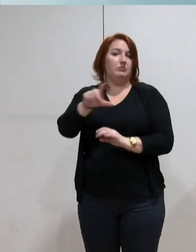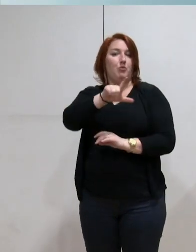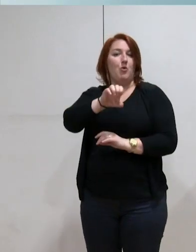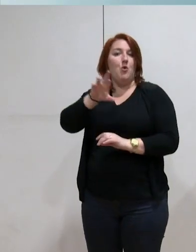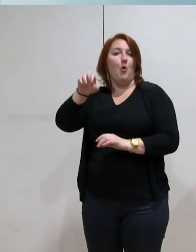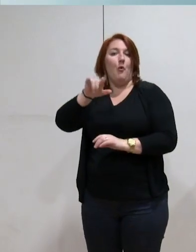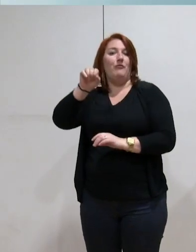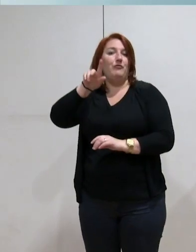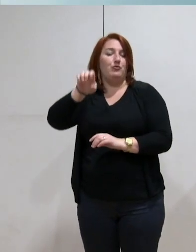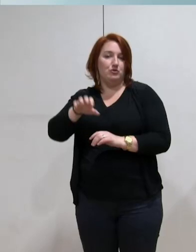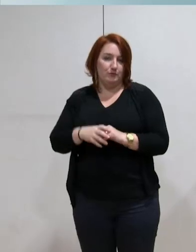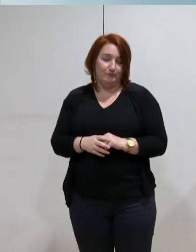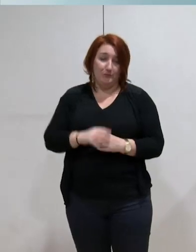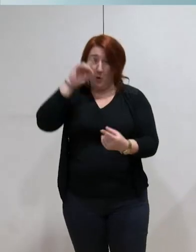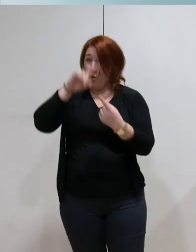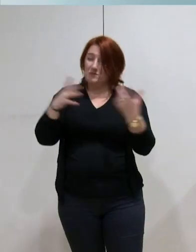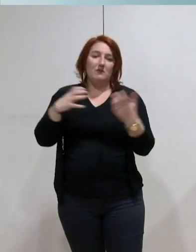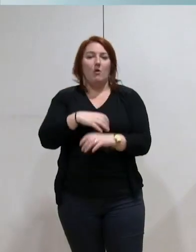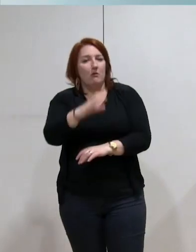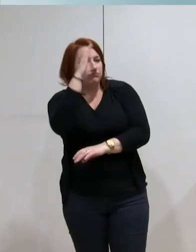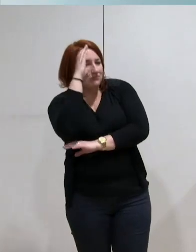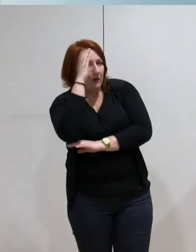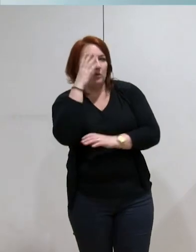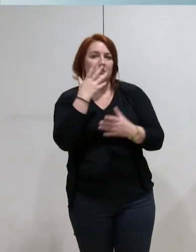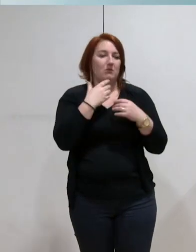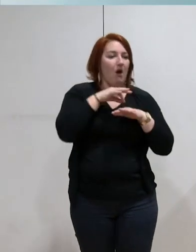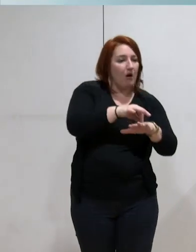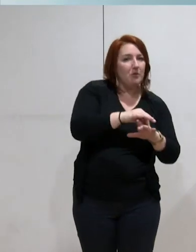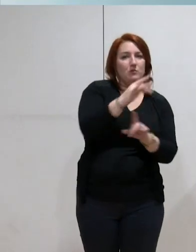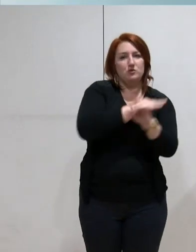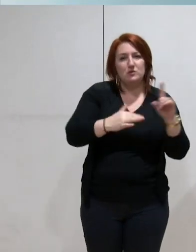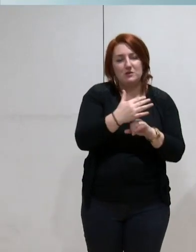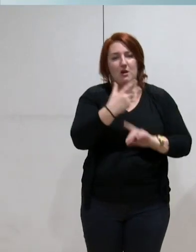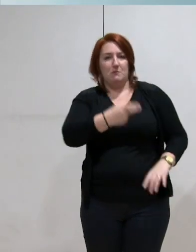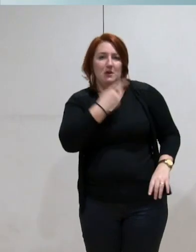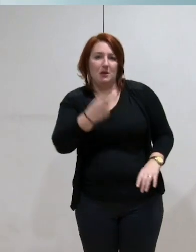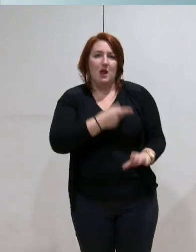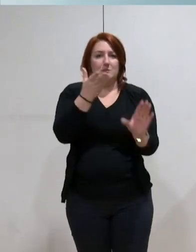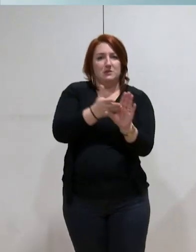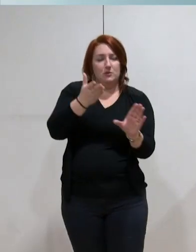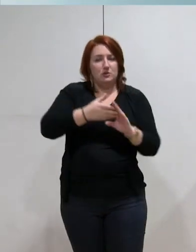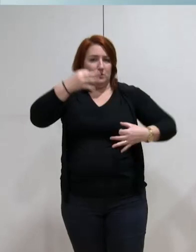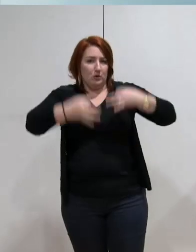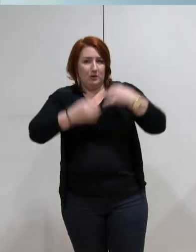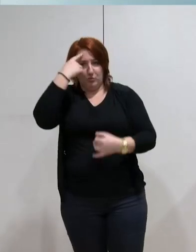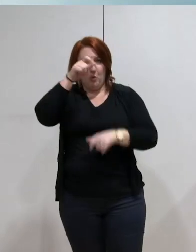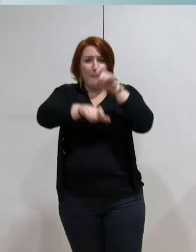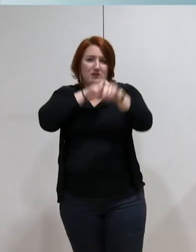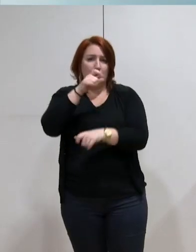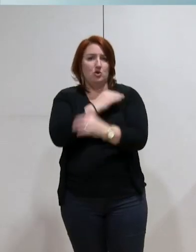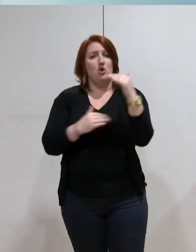disposition cette maison pour créer un lieu d'écoute un accompagnement social médical psychologique et juridique pour des jeunes majeurs victimes